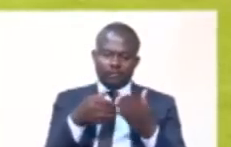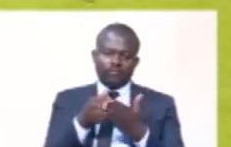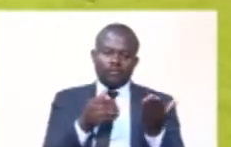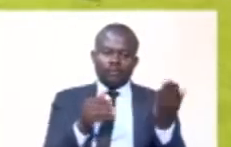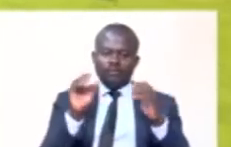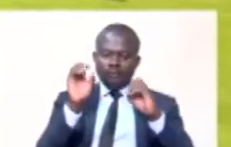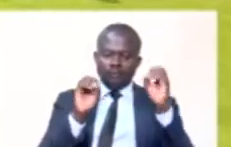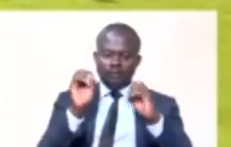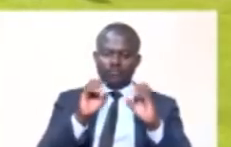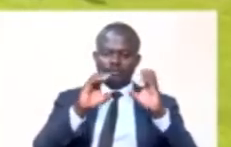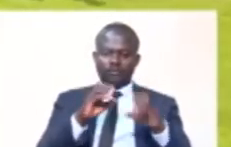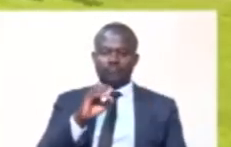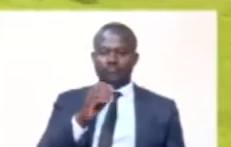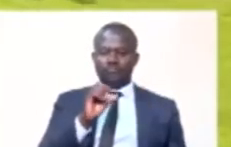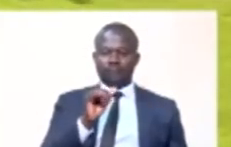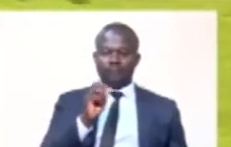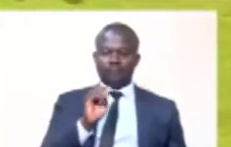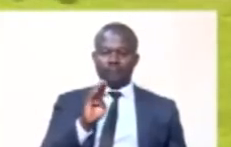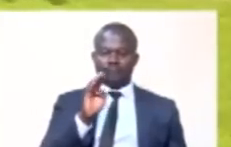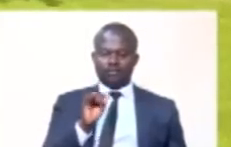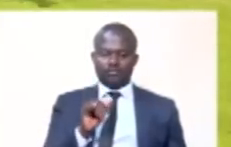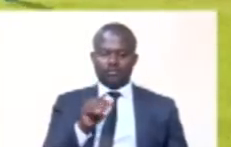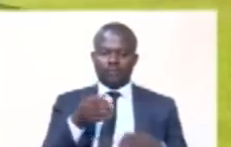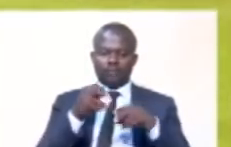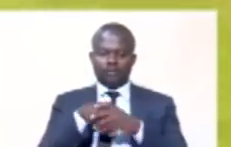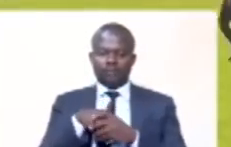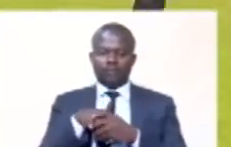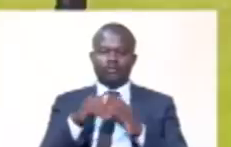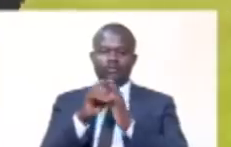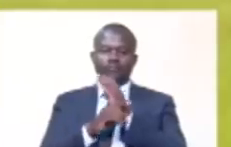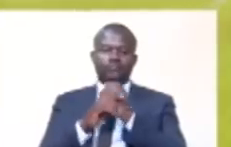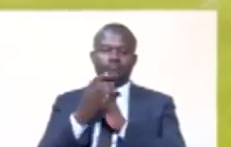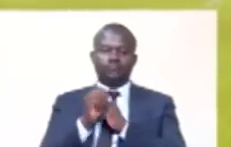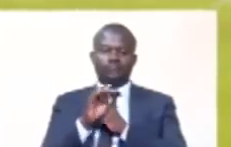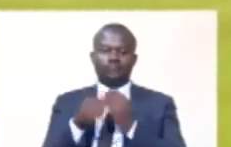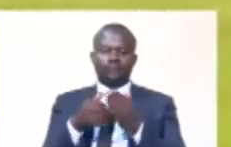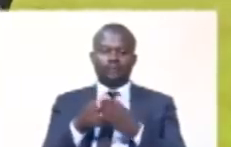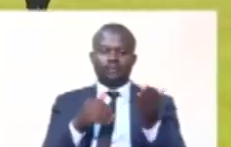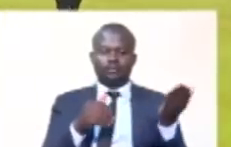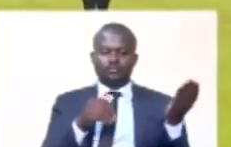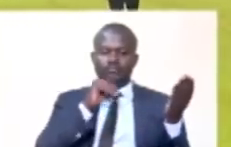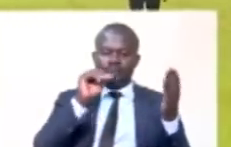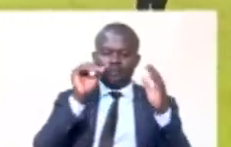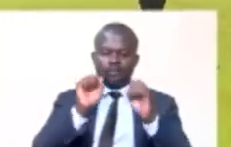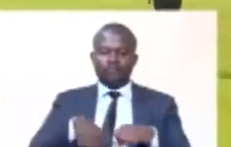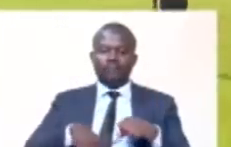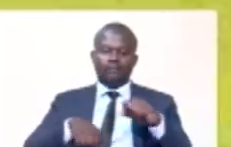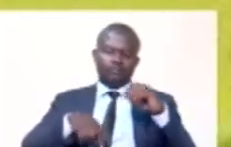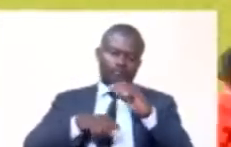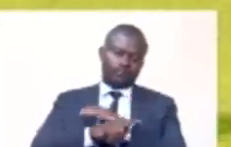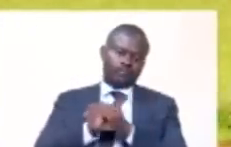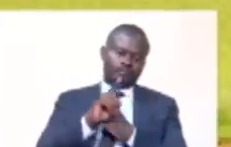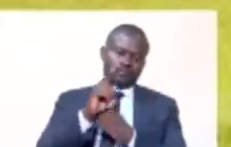yanganyije ubusa ku busa n'ikipe ya Gicumbi. N'umukino wabereye mu karere ka Gicumbi, aho ikipe ya Rayon Sport itabashije kongera kureba mu izamu ngo